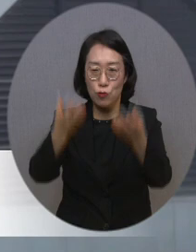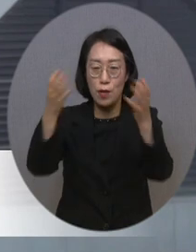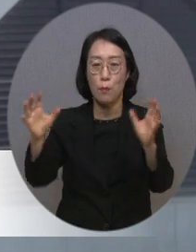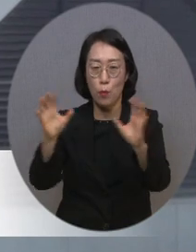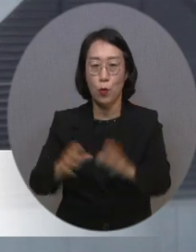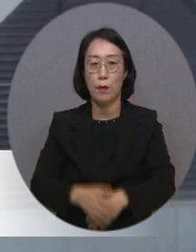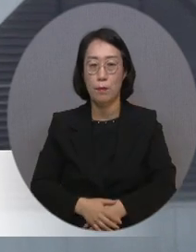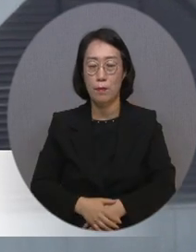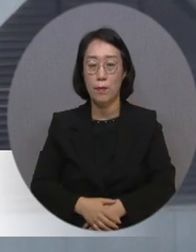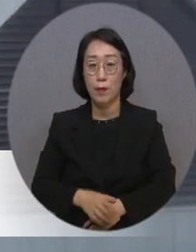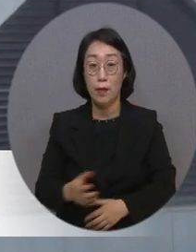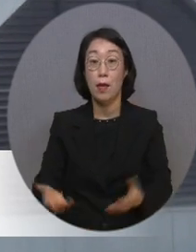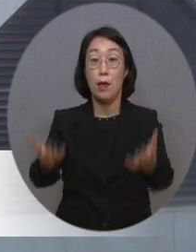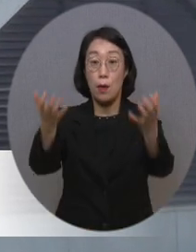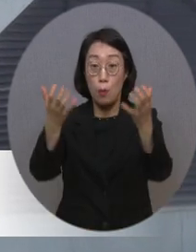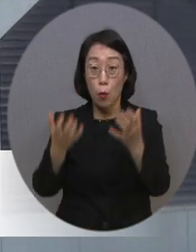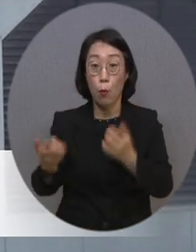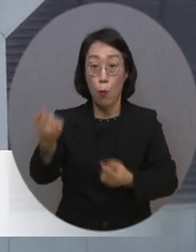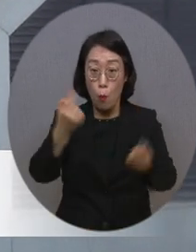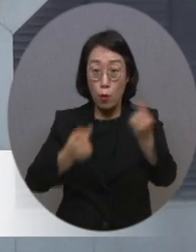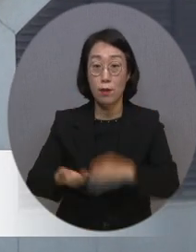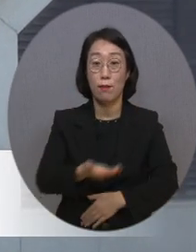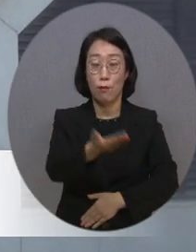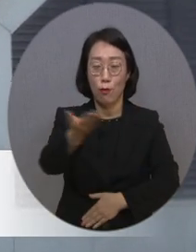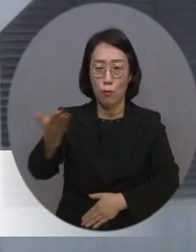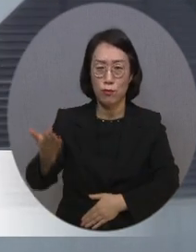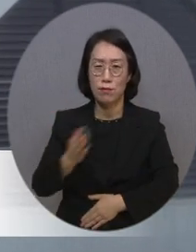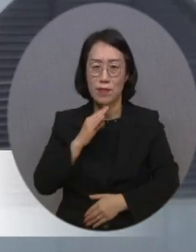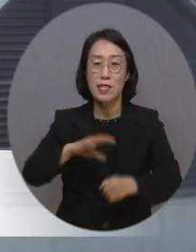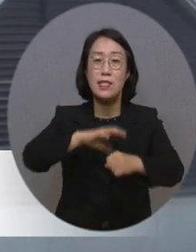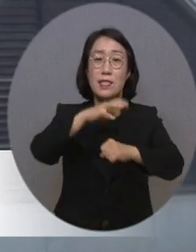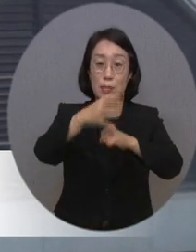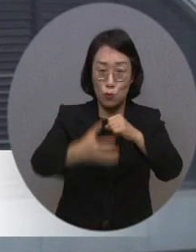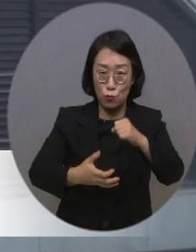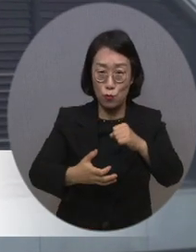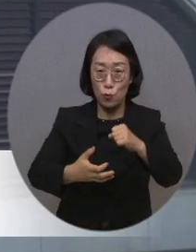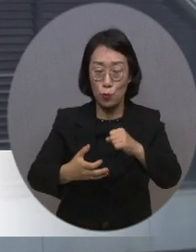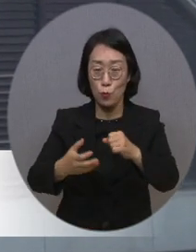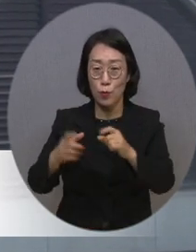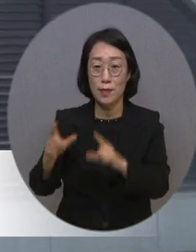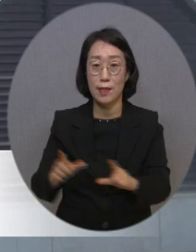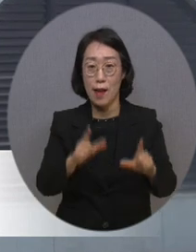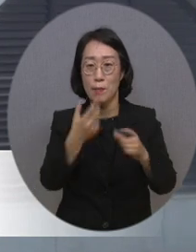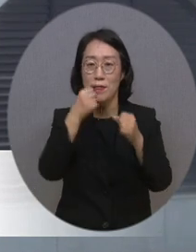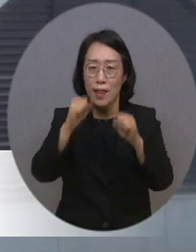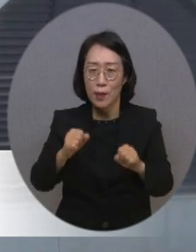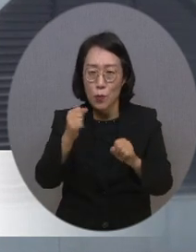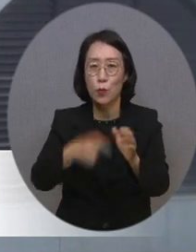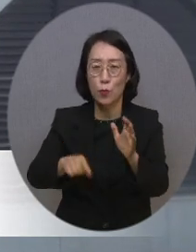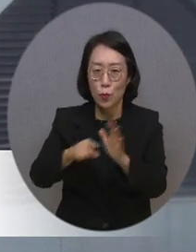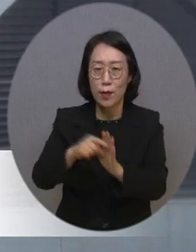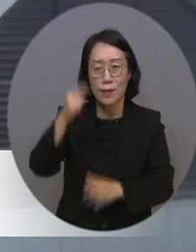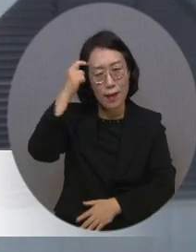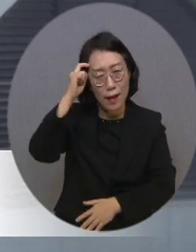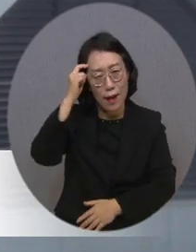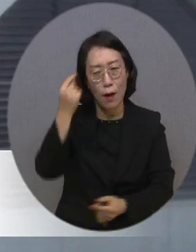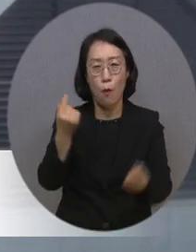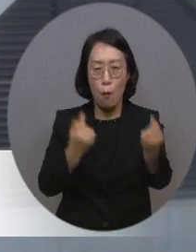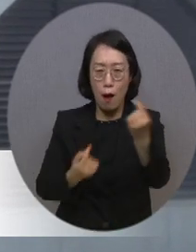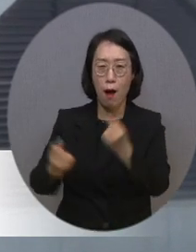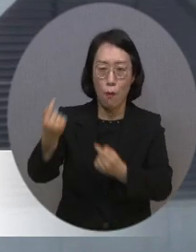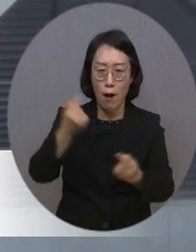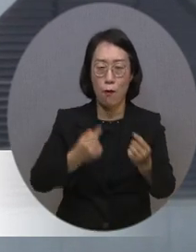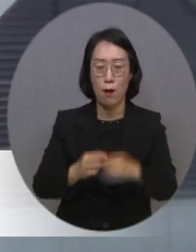오늘 이 자리에 모이신 분들은 최소한 지구의 인류 생존을 위해서 오늘 움직이신 거거든요.